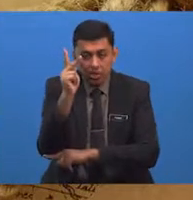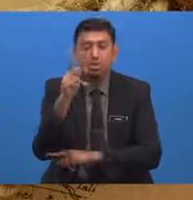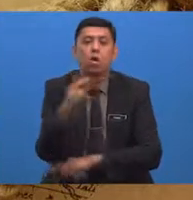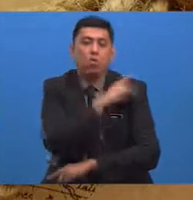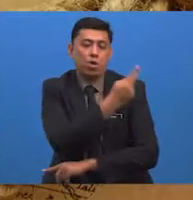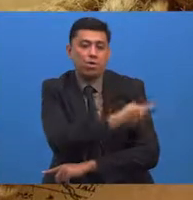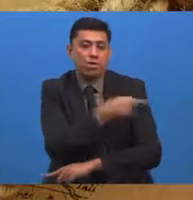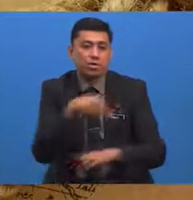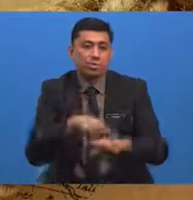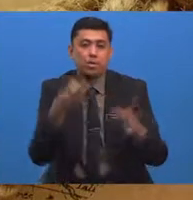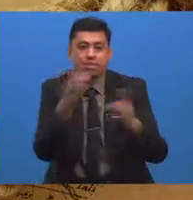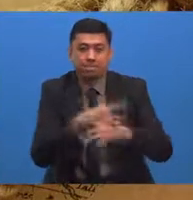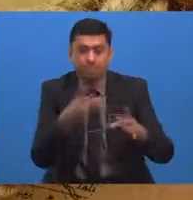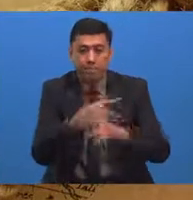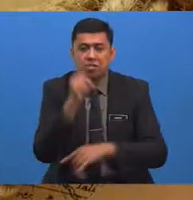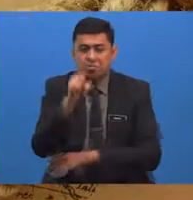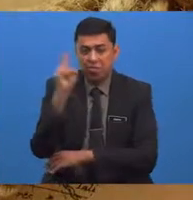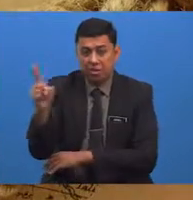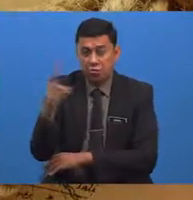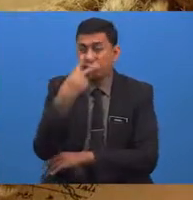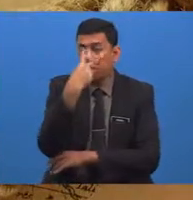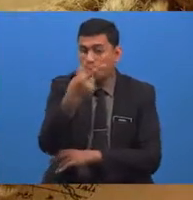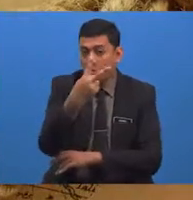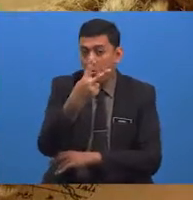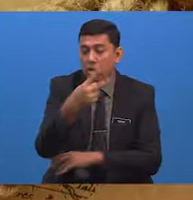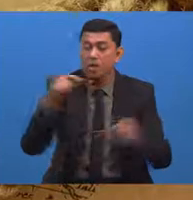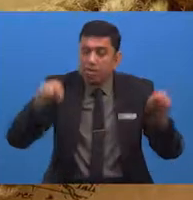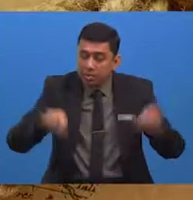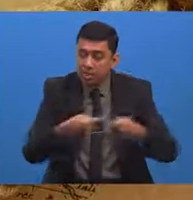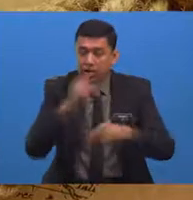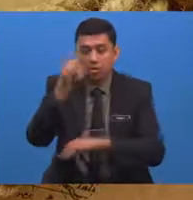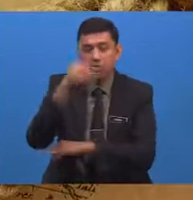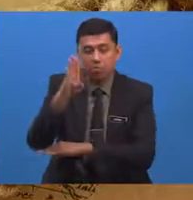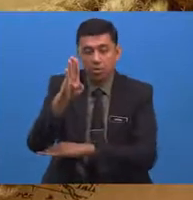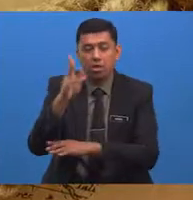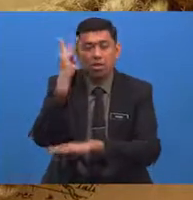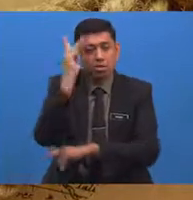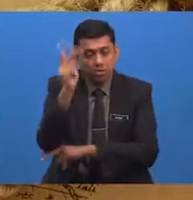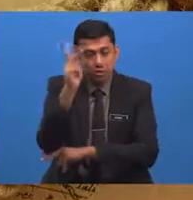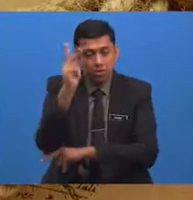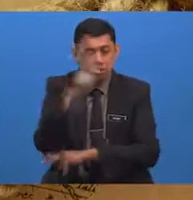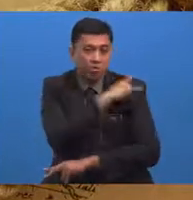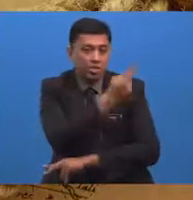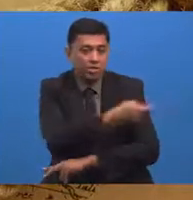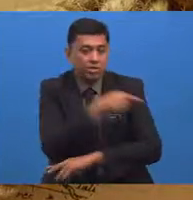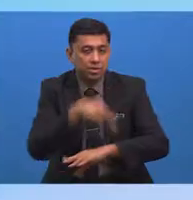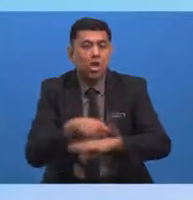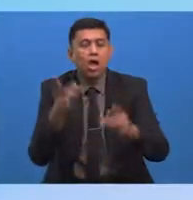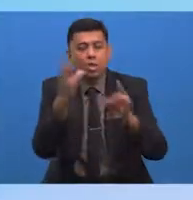Sarawak. Jom kita lihat satu persatu dan tindakan James Brooke mengukuhkan kuasa di